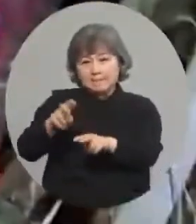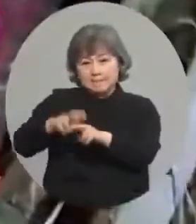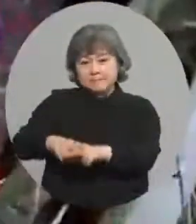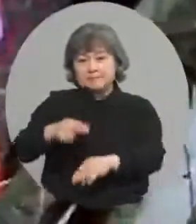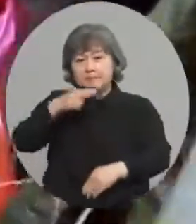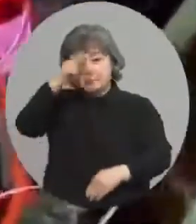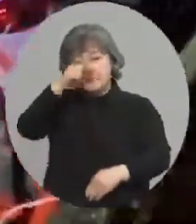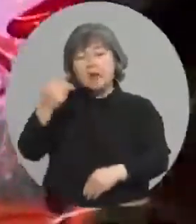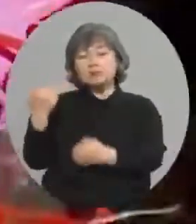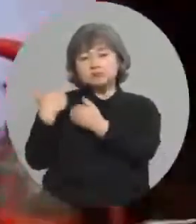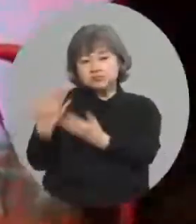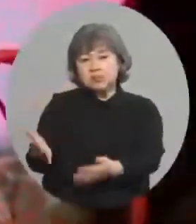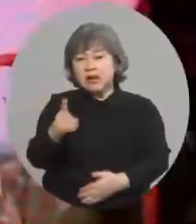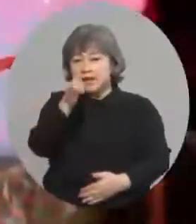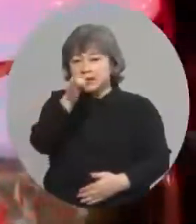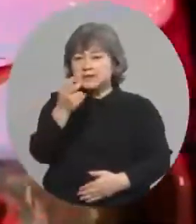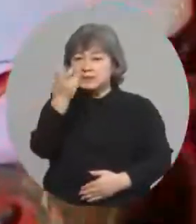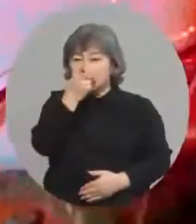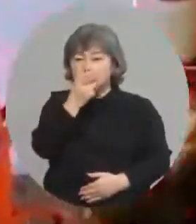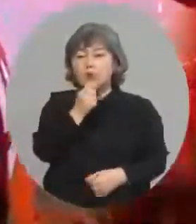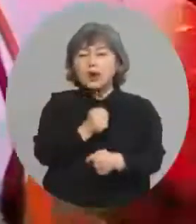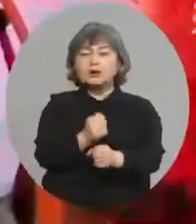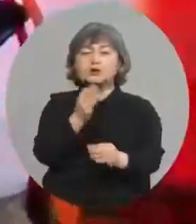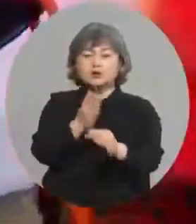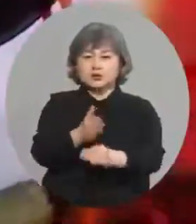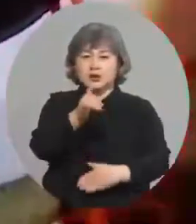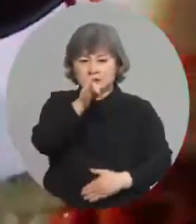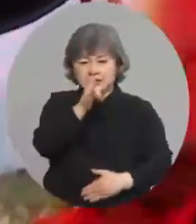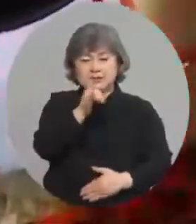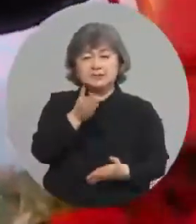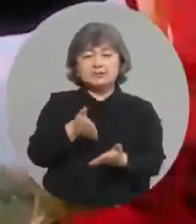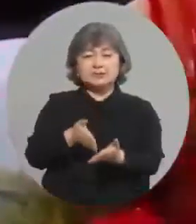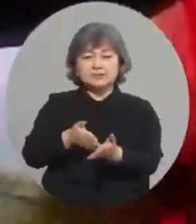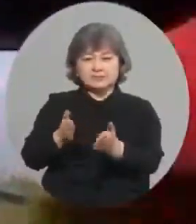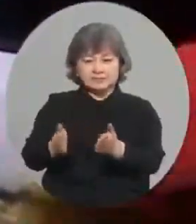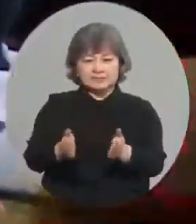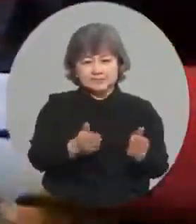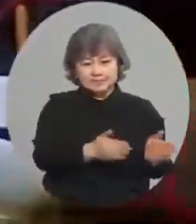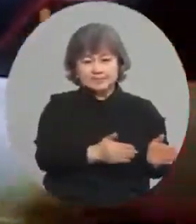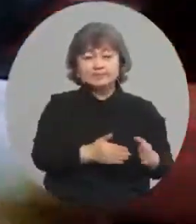음주운전 방조 혐의가 있는지 여부를 검토하고 있습니다. MBC 뉴스 허현호입니다.